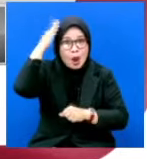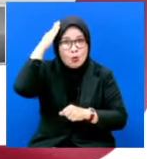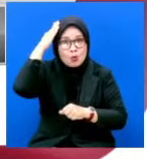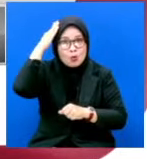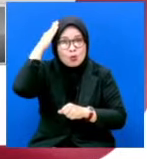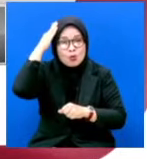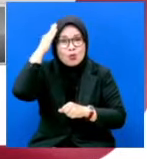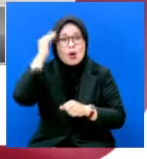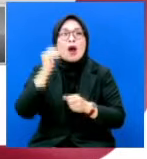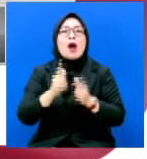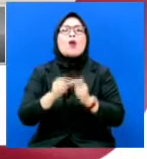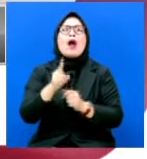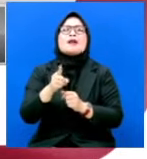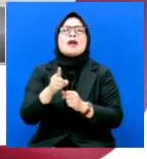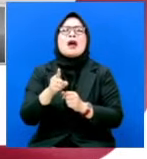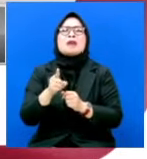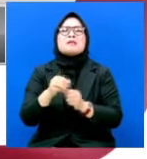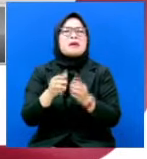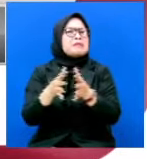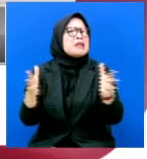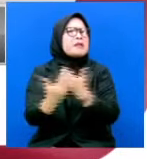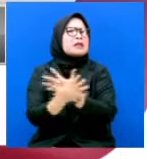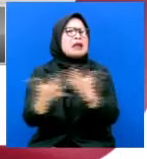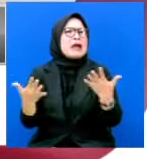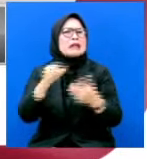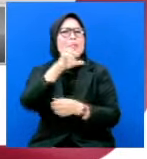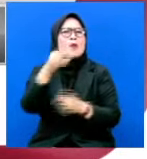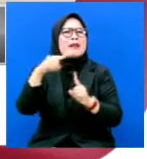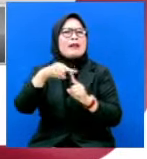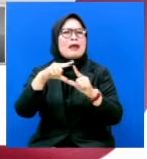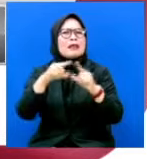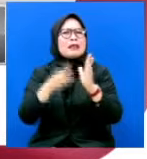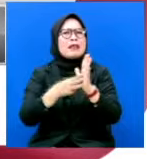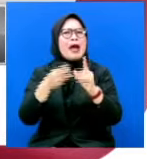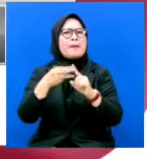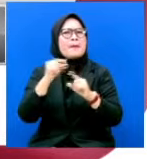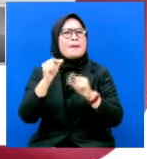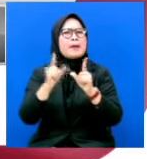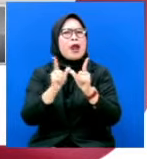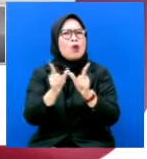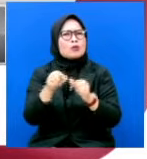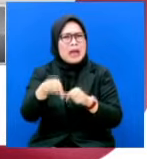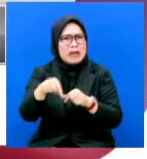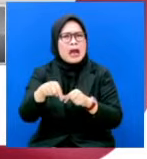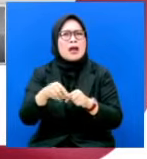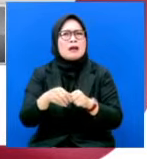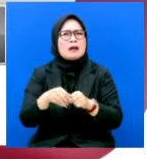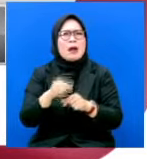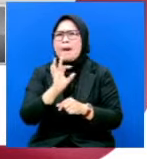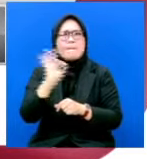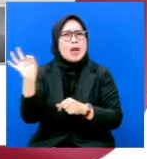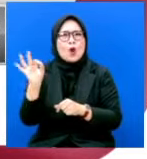bahwa ada sebagian besar masyarakat Kabupaten tamrau yang Sampai dengan saat ini belum